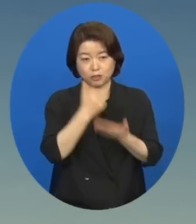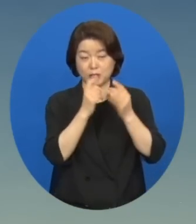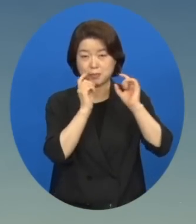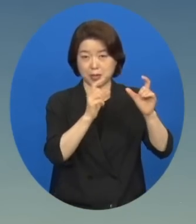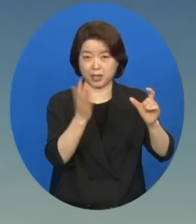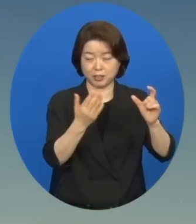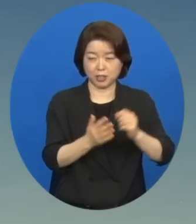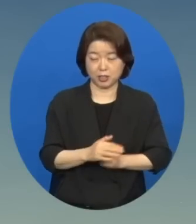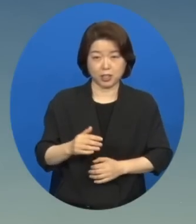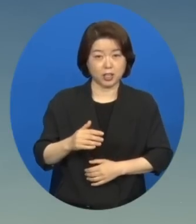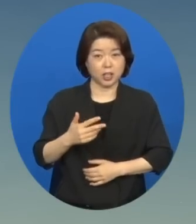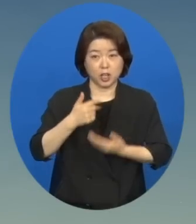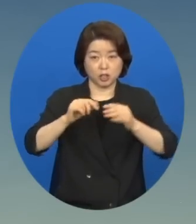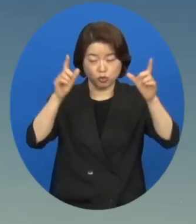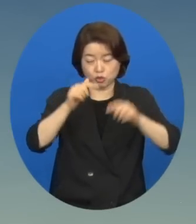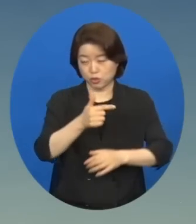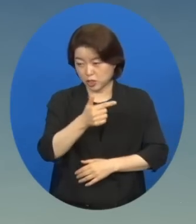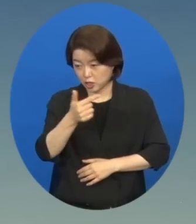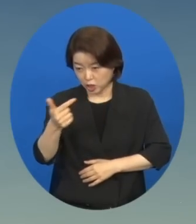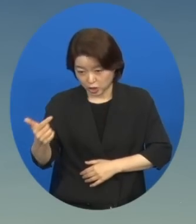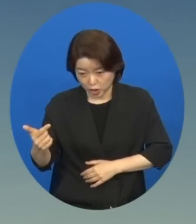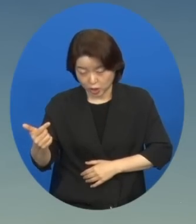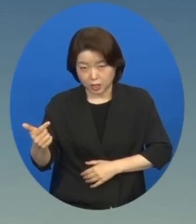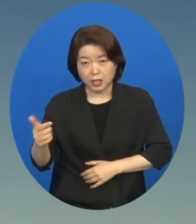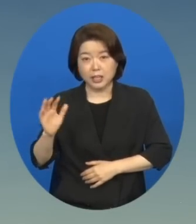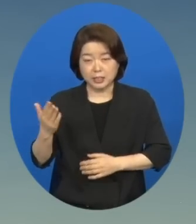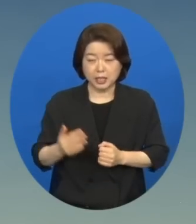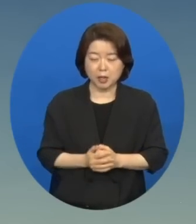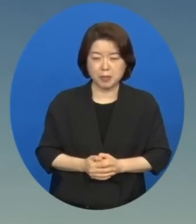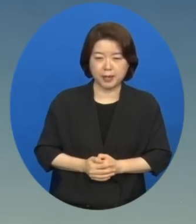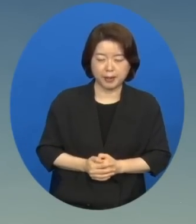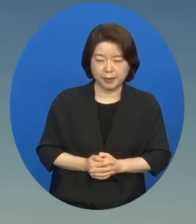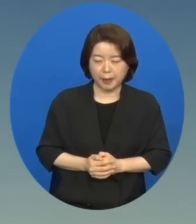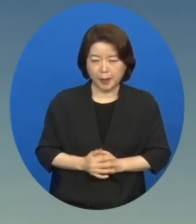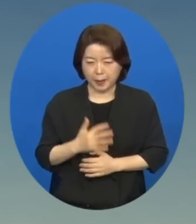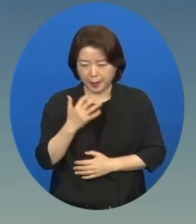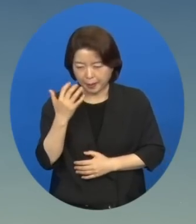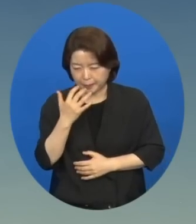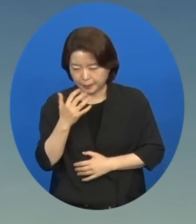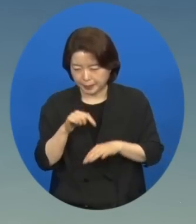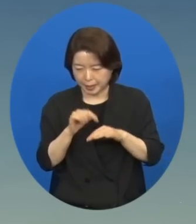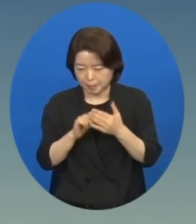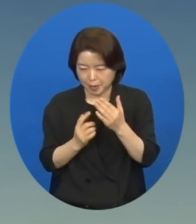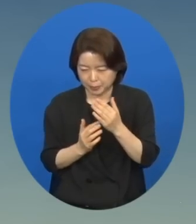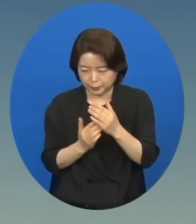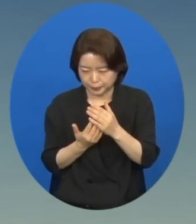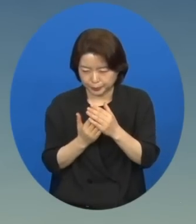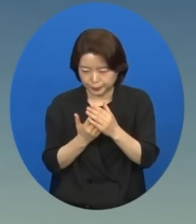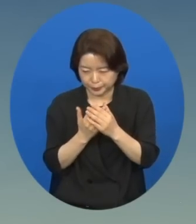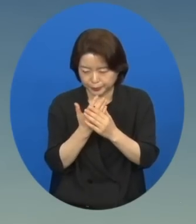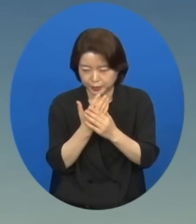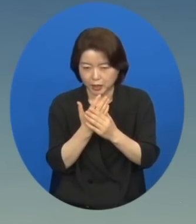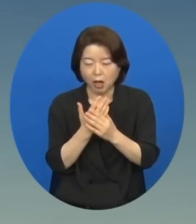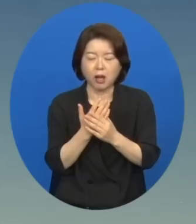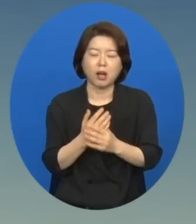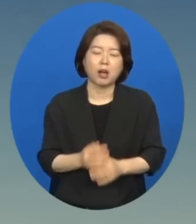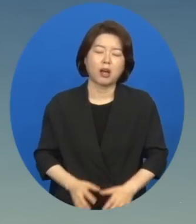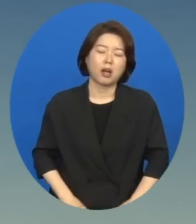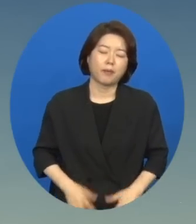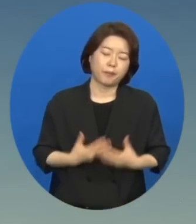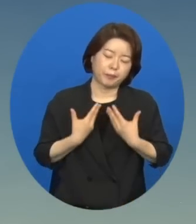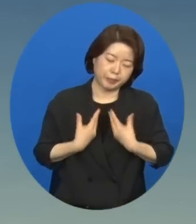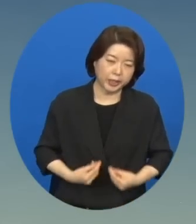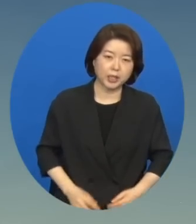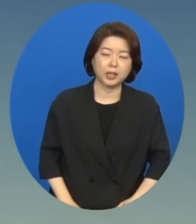주일 저녁이 되면 스물스물 옛 음란했던 습관이 또 올라오는 거예요. 그때 너무 낙심이 됐어.